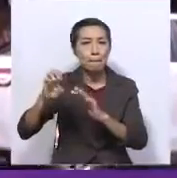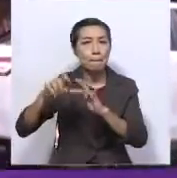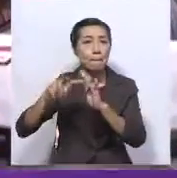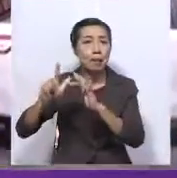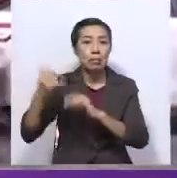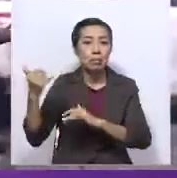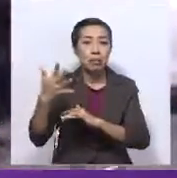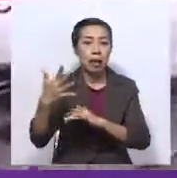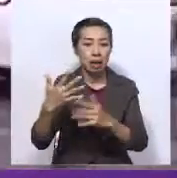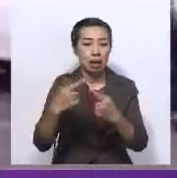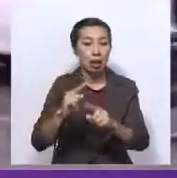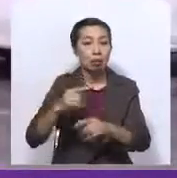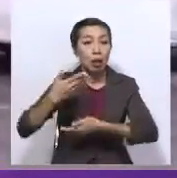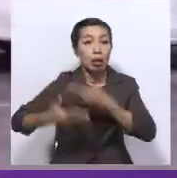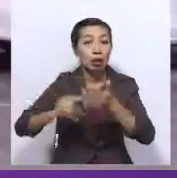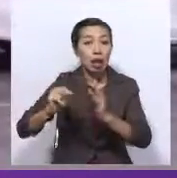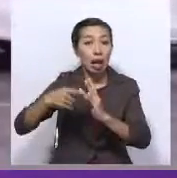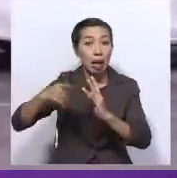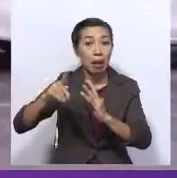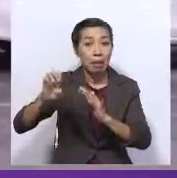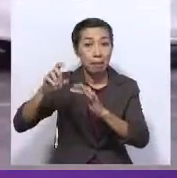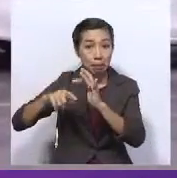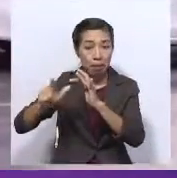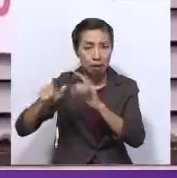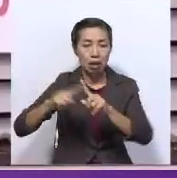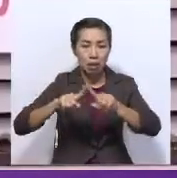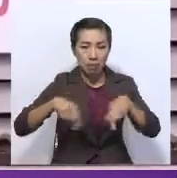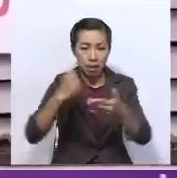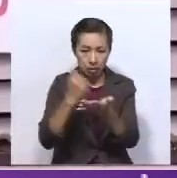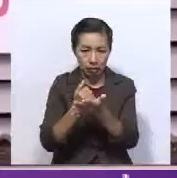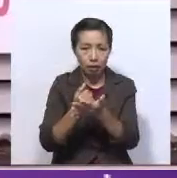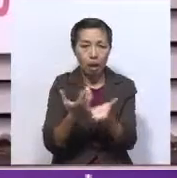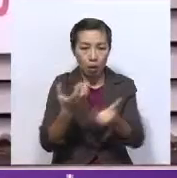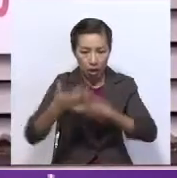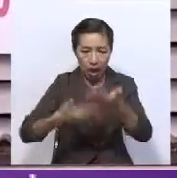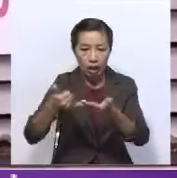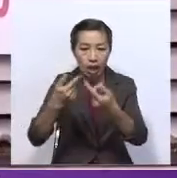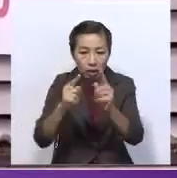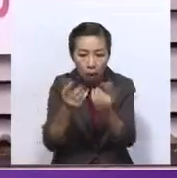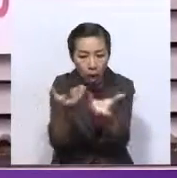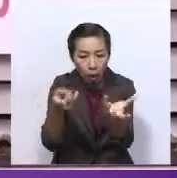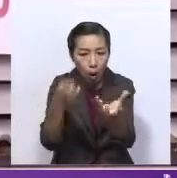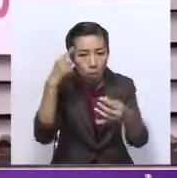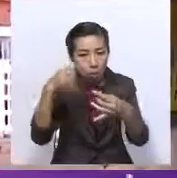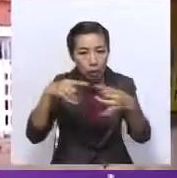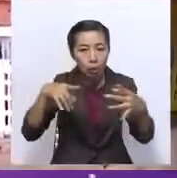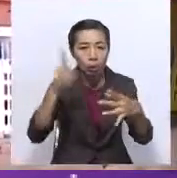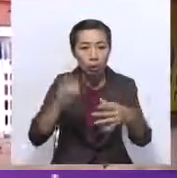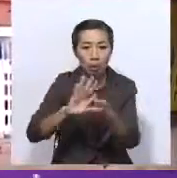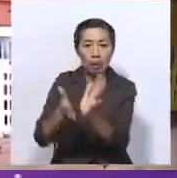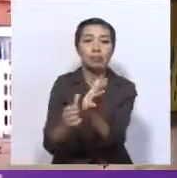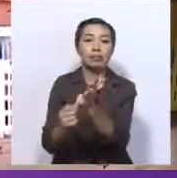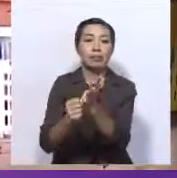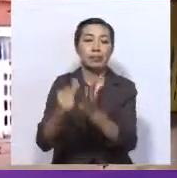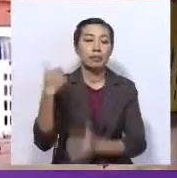นะคะโดยตลาดเปิ้ลมาร์เก็ตมีใบอนุญาตทำการพาณิชย์แต่ว่าสินค้านั้นไม่ถูกต้องตามใบอนุญาตต้องแก้